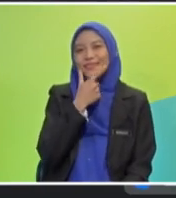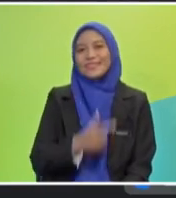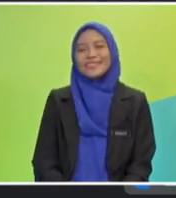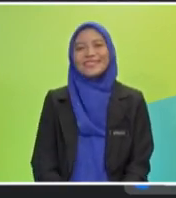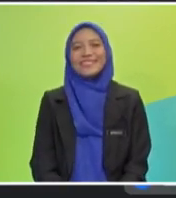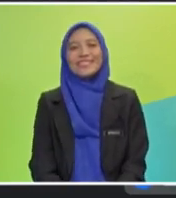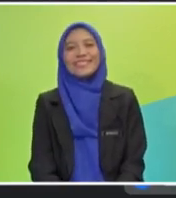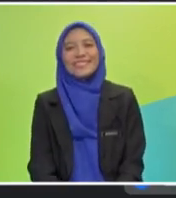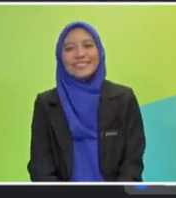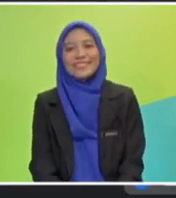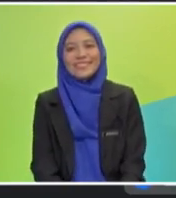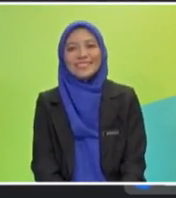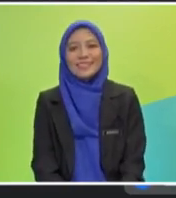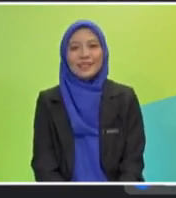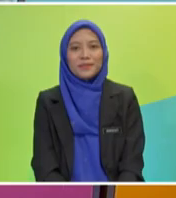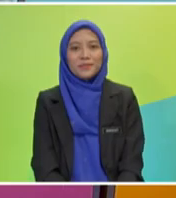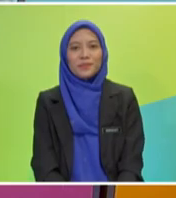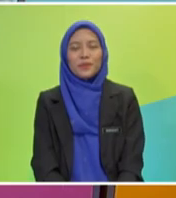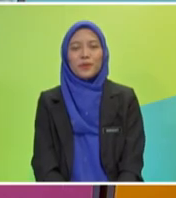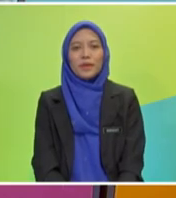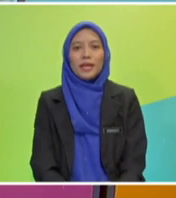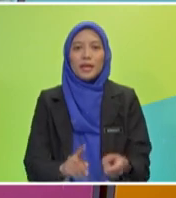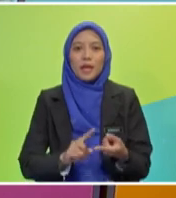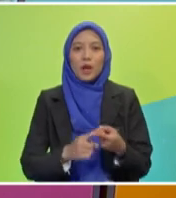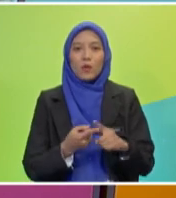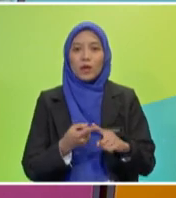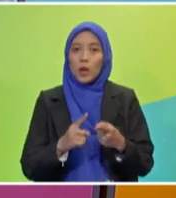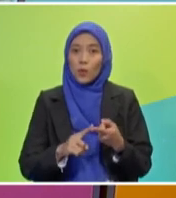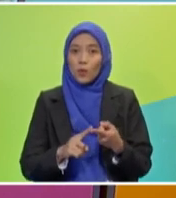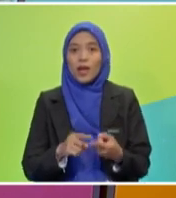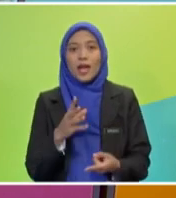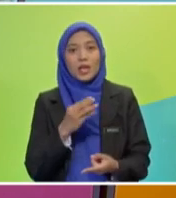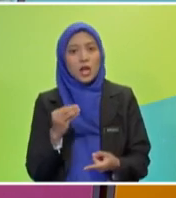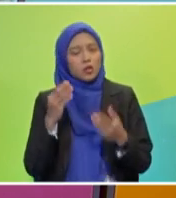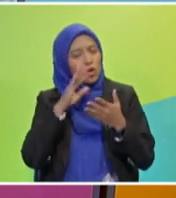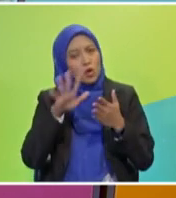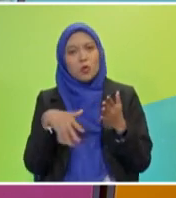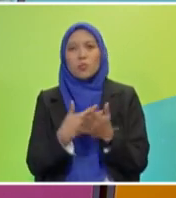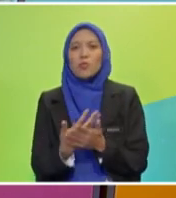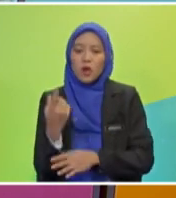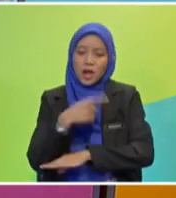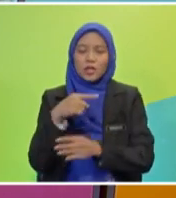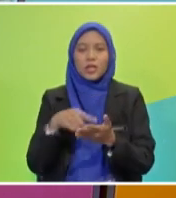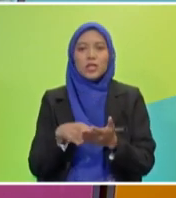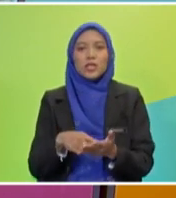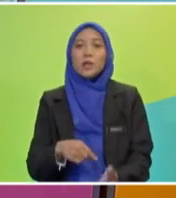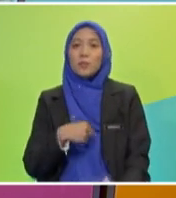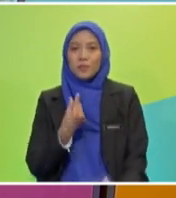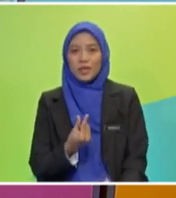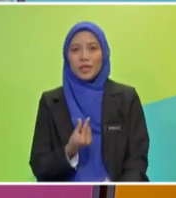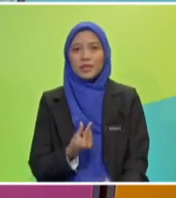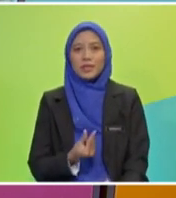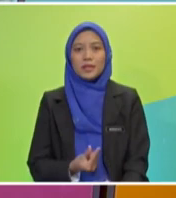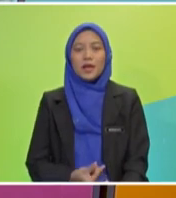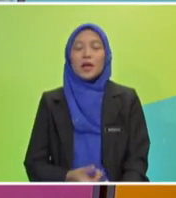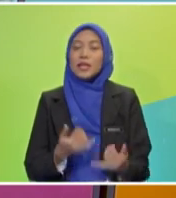Senyum. Ah. Baiklah cikgu, kawan-kawan saya dalam talian pun ceria, mereka yang sedang menonton di rumah pun ceria. Ya. Apa pula aktiviti